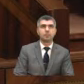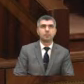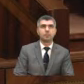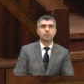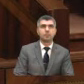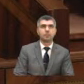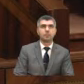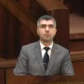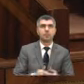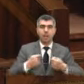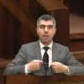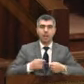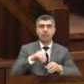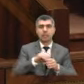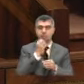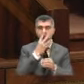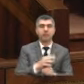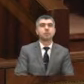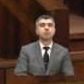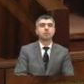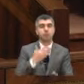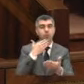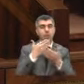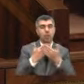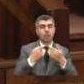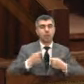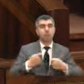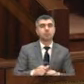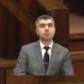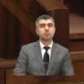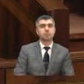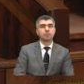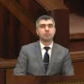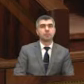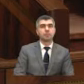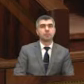تفضل سيد الرئيس، تفضل. شكرا سيد الرئيس. سي هشام ارجوك،